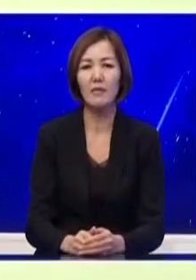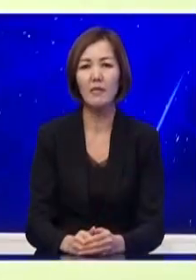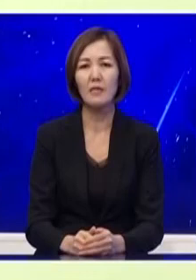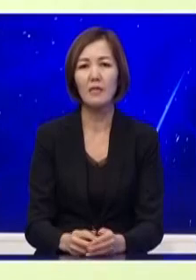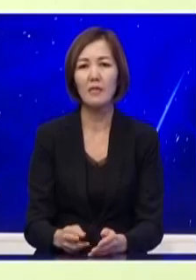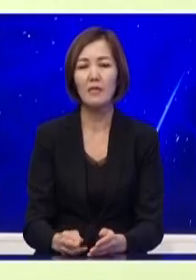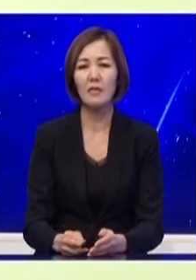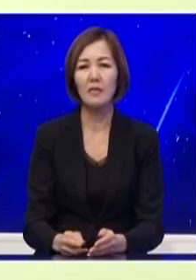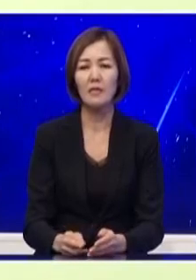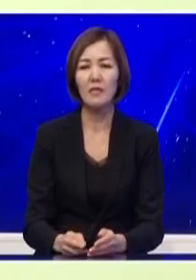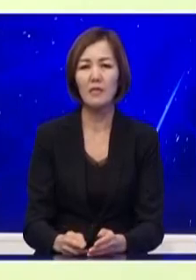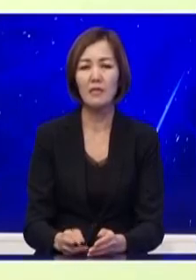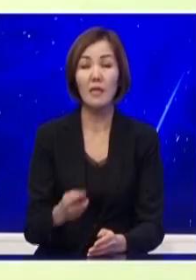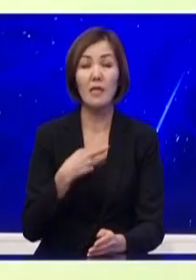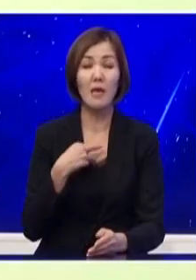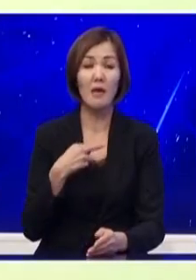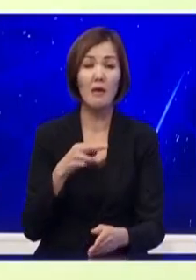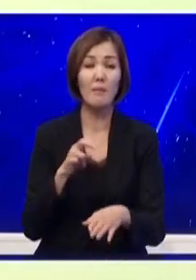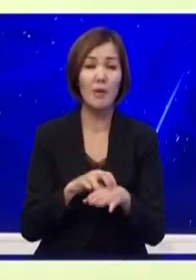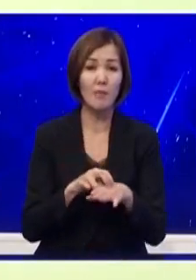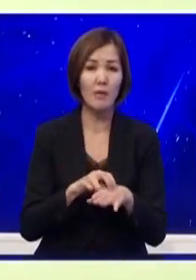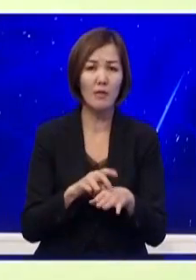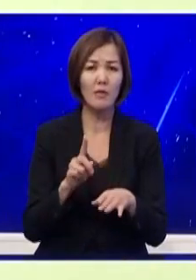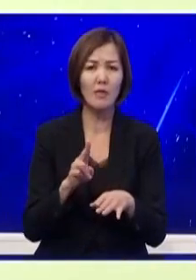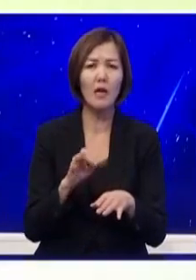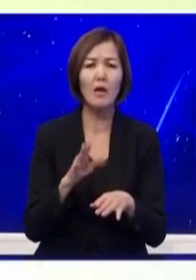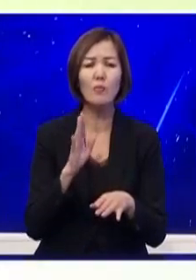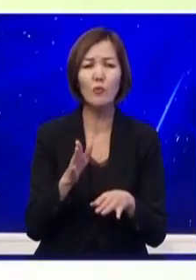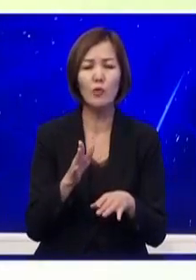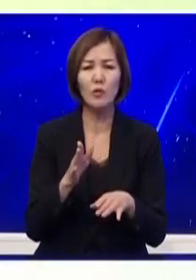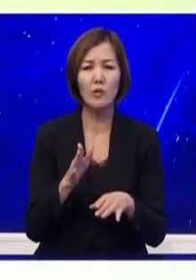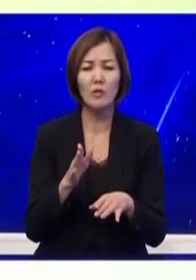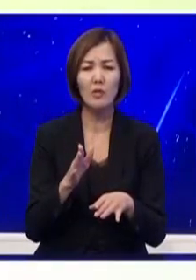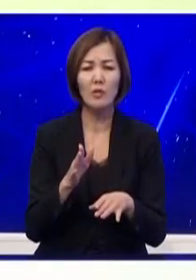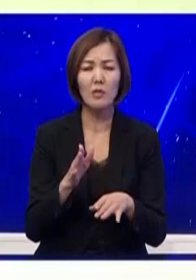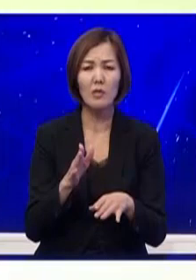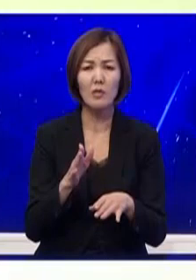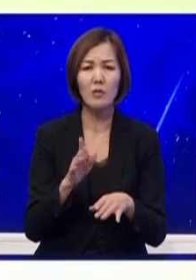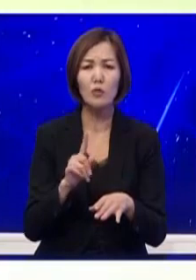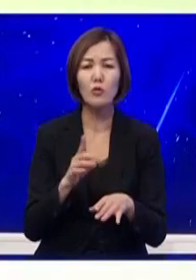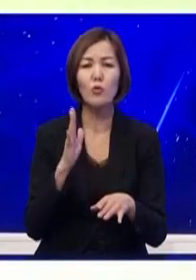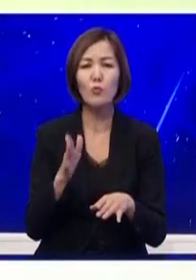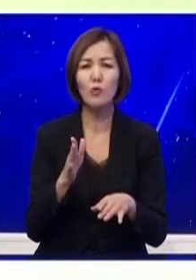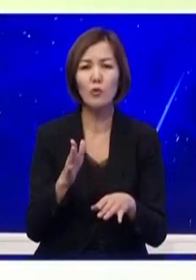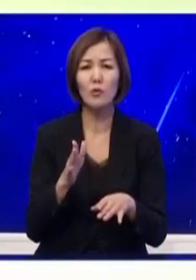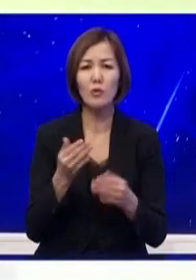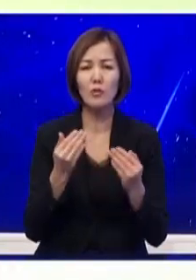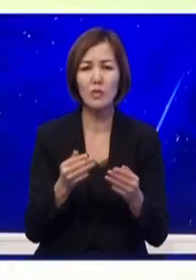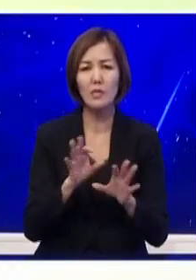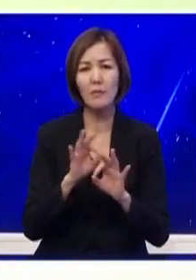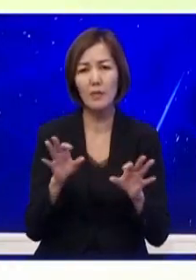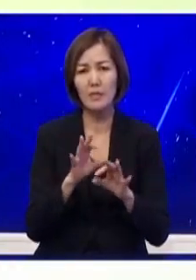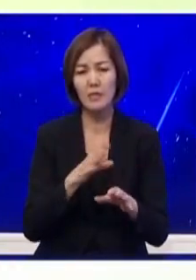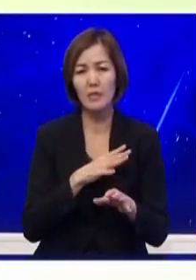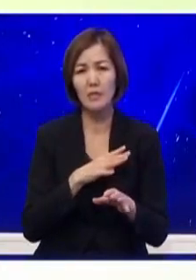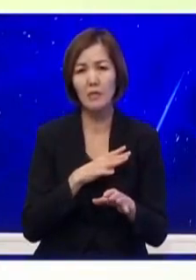даже побоялась раньше, как это будет, что будет, но... Сейчас он пришел, все объяснил,